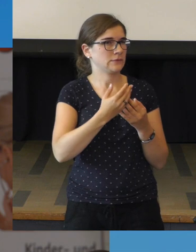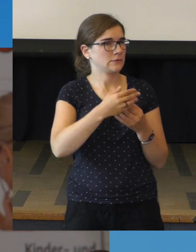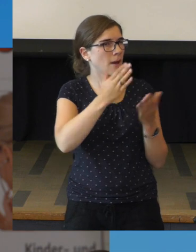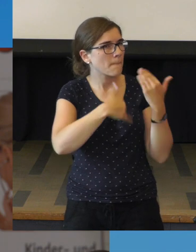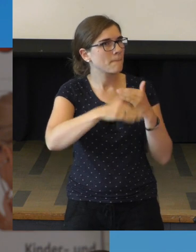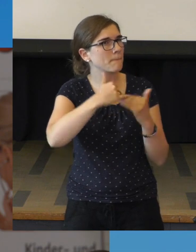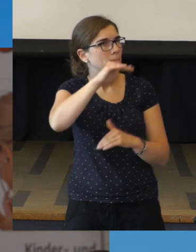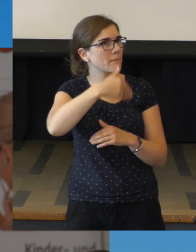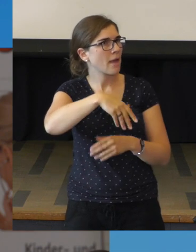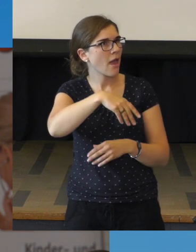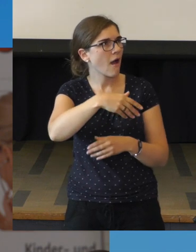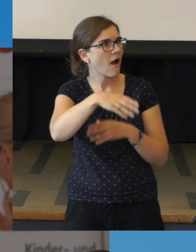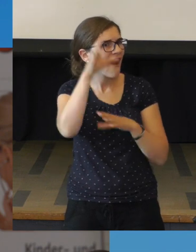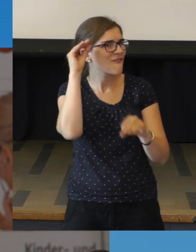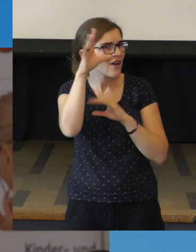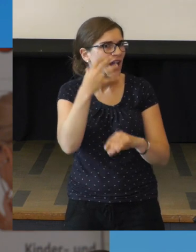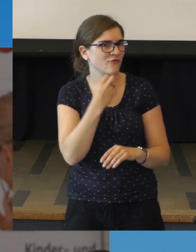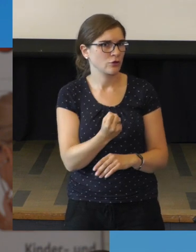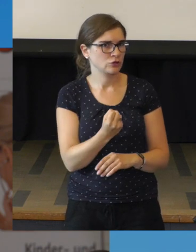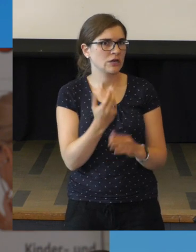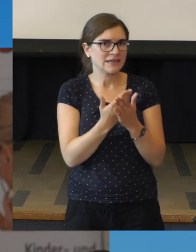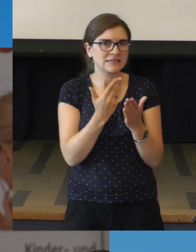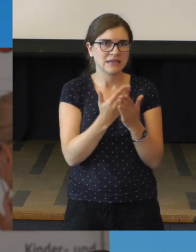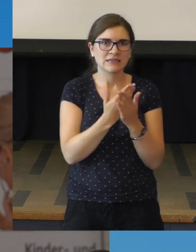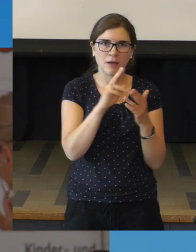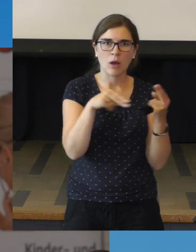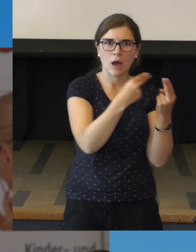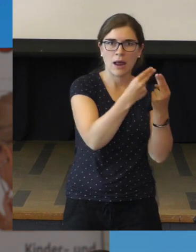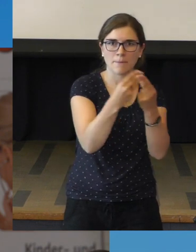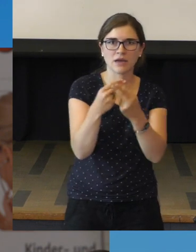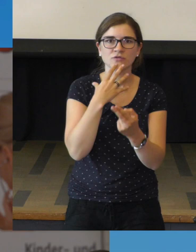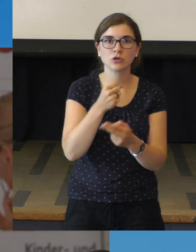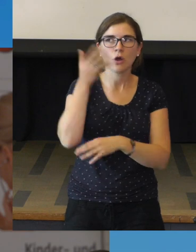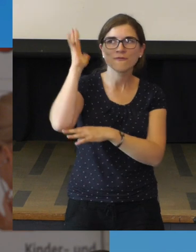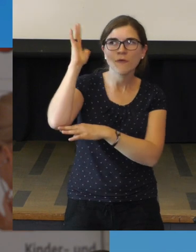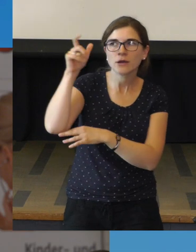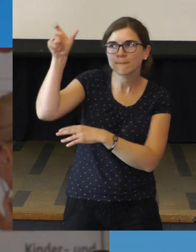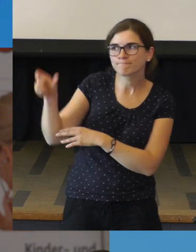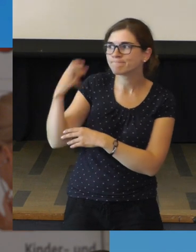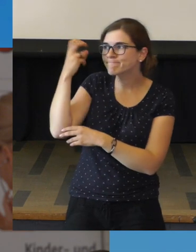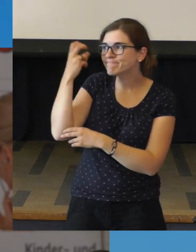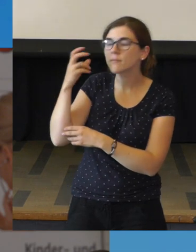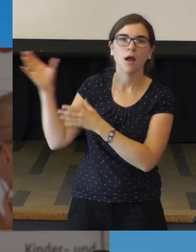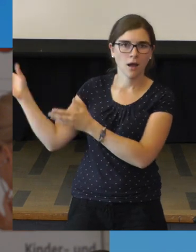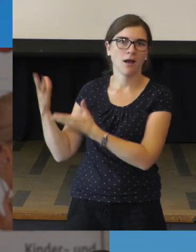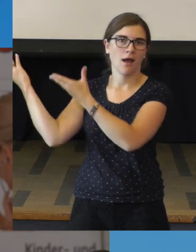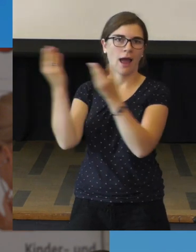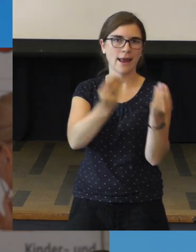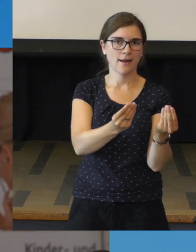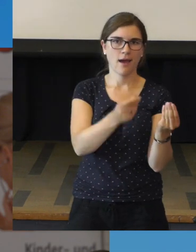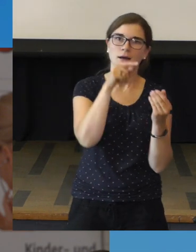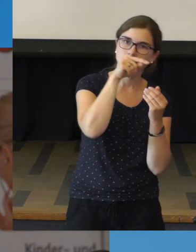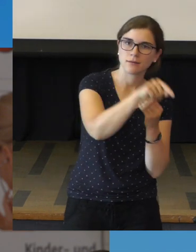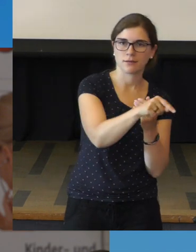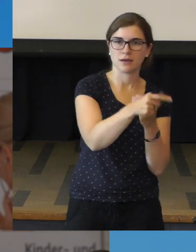Und versuchen dementsprechend auch für unsere Gruppe dann Referenten zu gewinnen, sodass wir ganz gezielt für